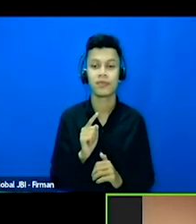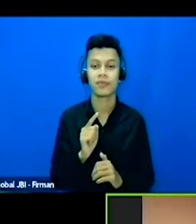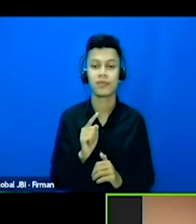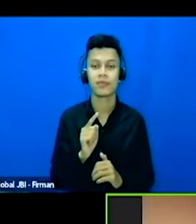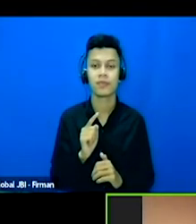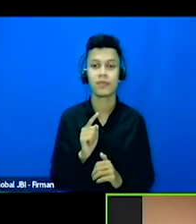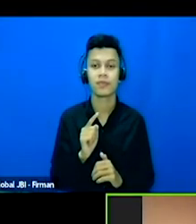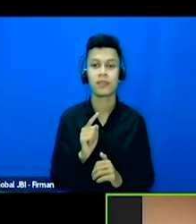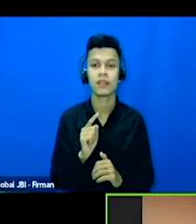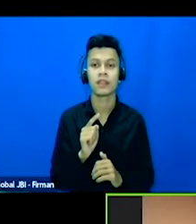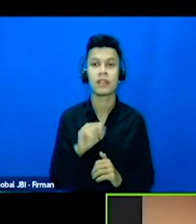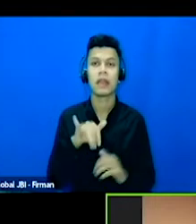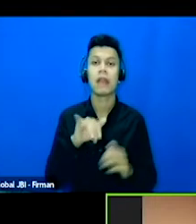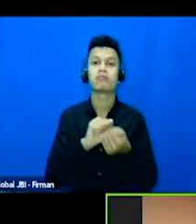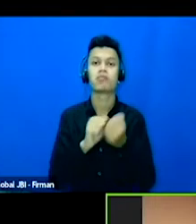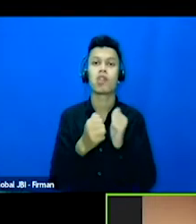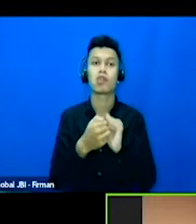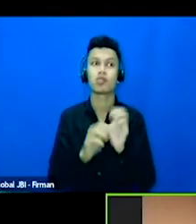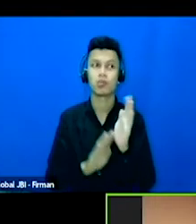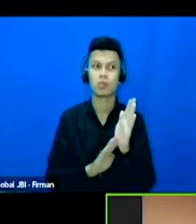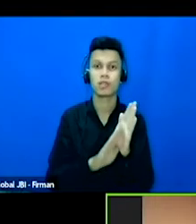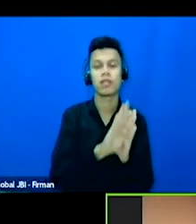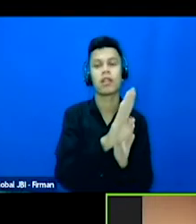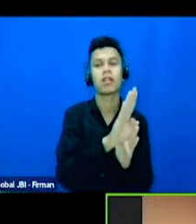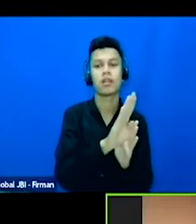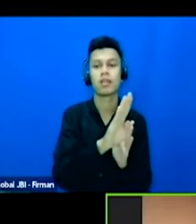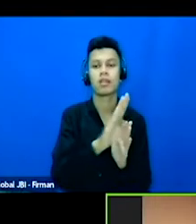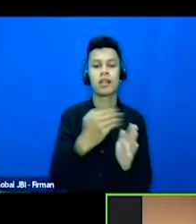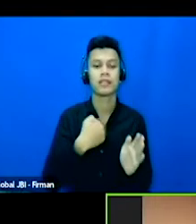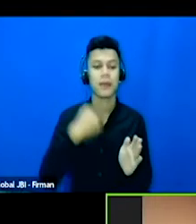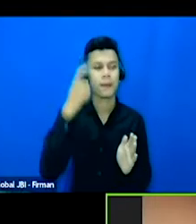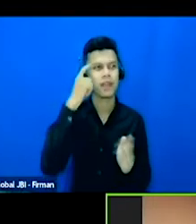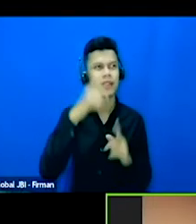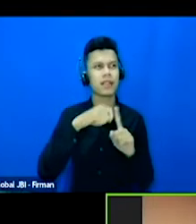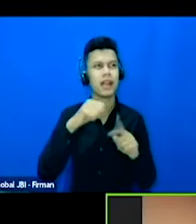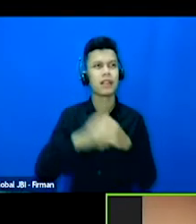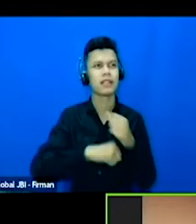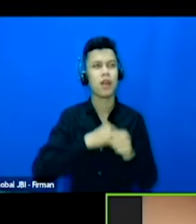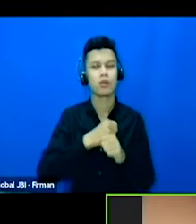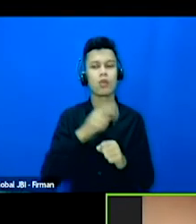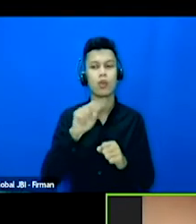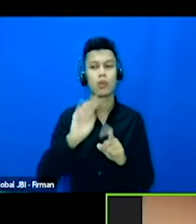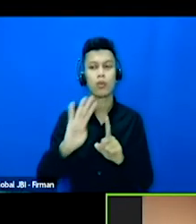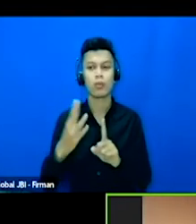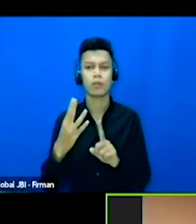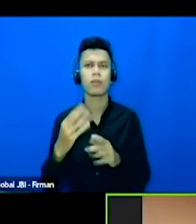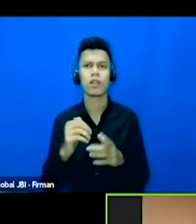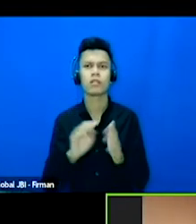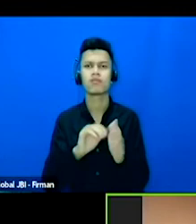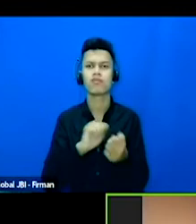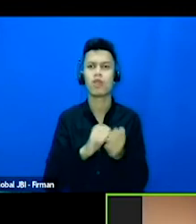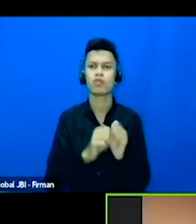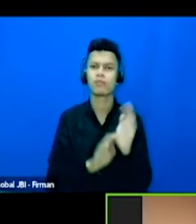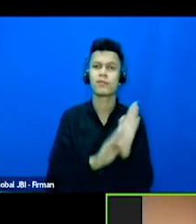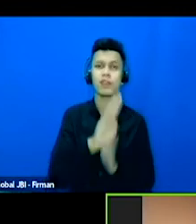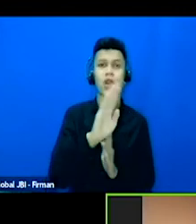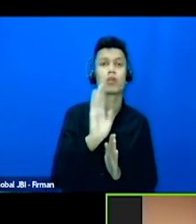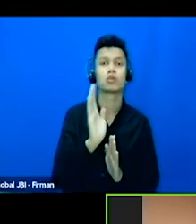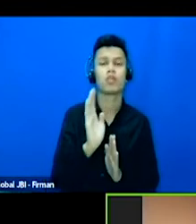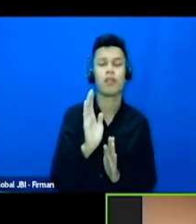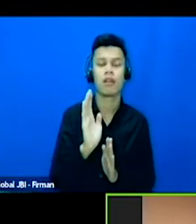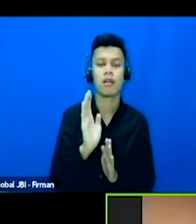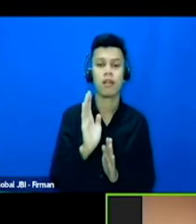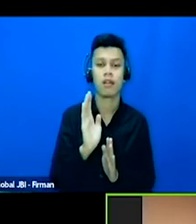trennya Memang meningkat ya Shakira sejak 2014 itu sudah mulai trennya meningkat bahwa